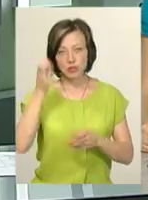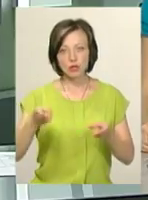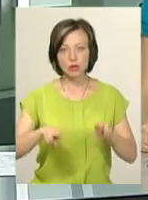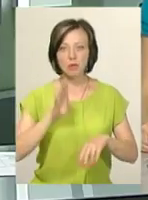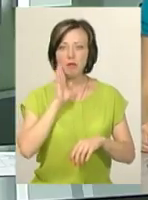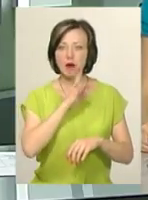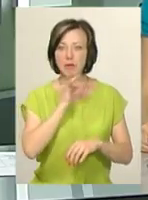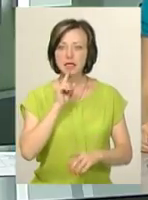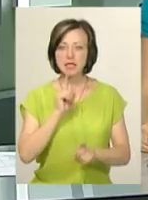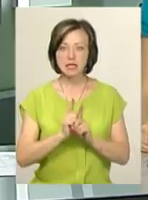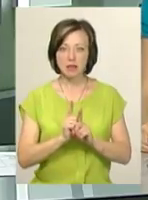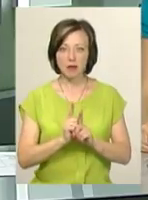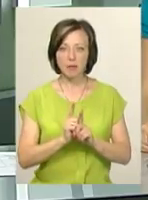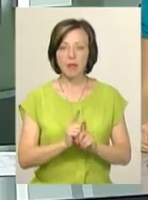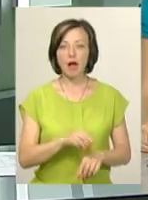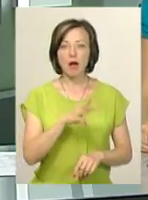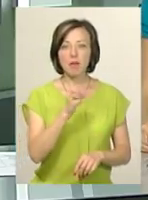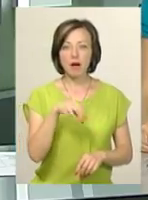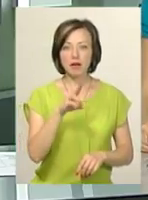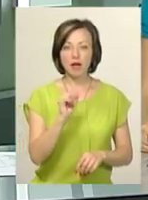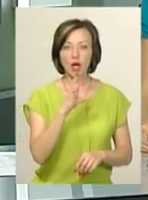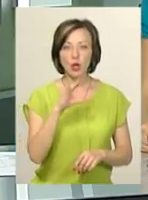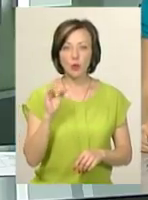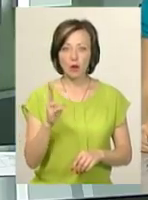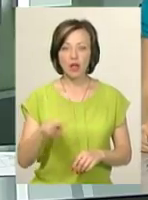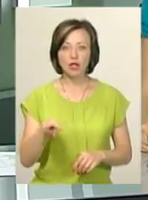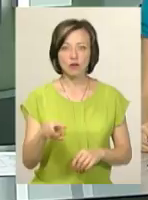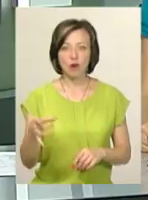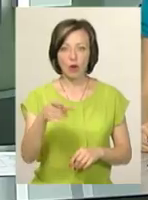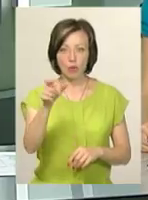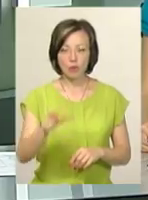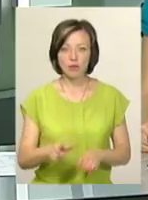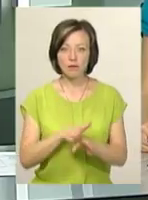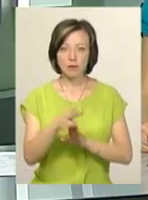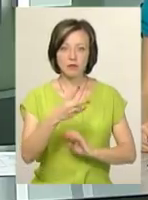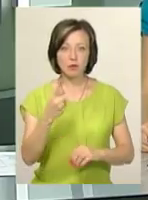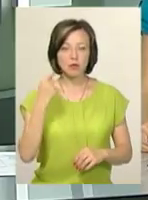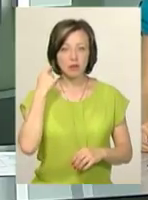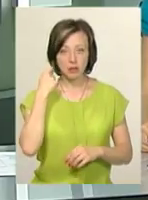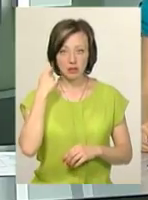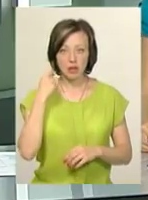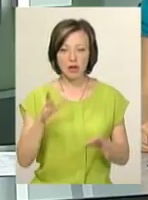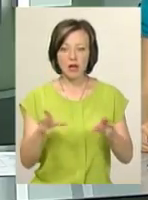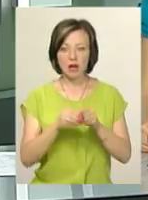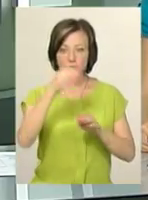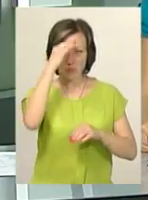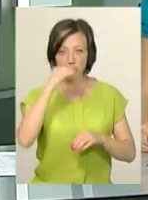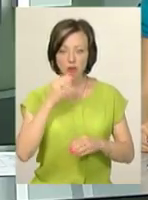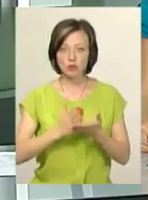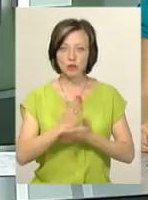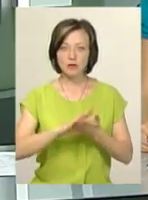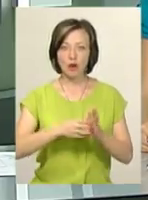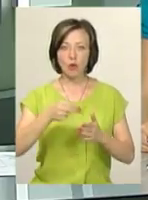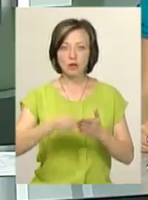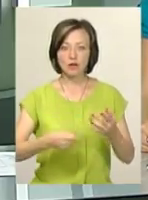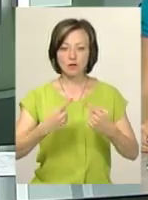залишилася мама і сестра. Якову Майданюку з села Сахни Летичівського району виповнився 21 рік. Він разом з батьком служив за контрактом